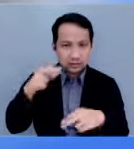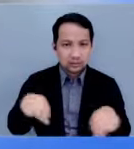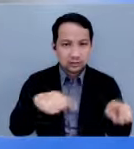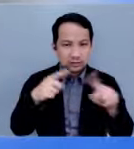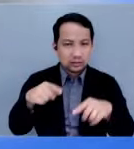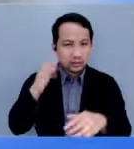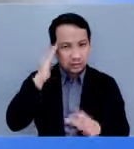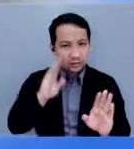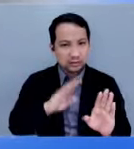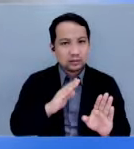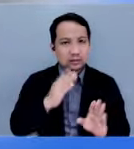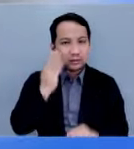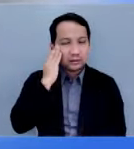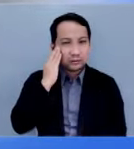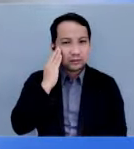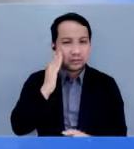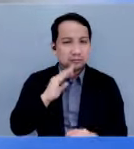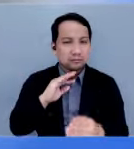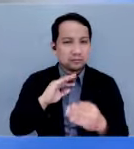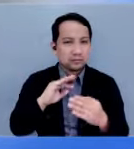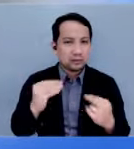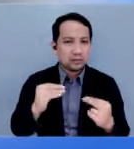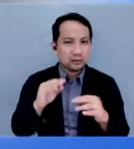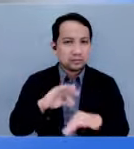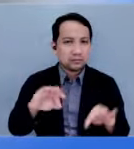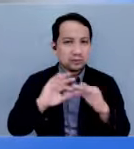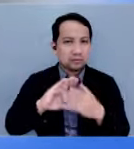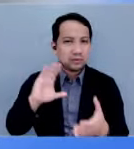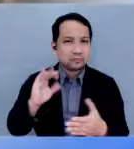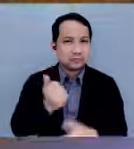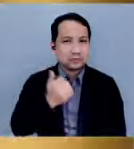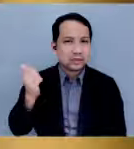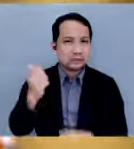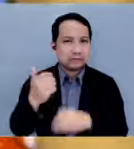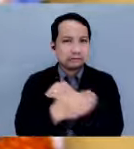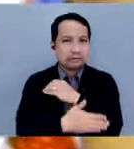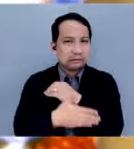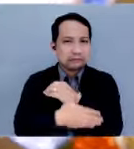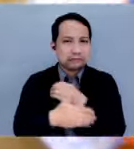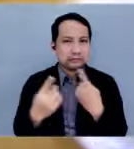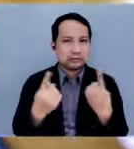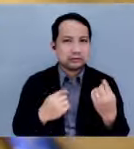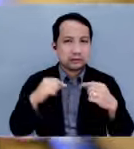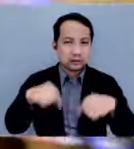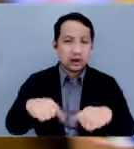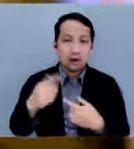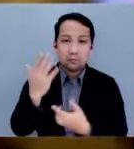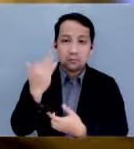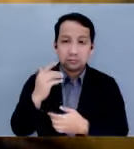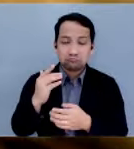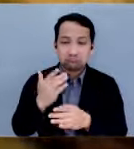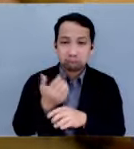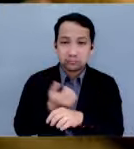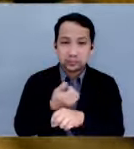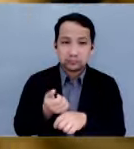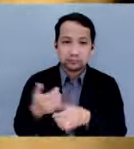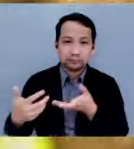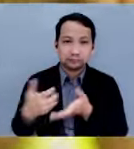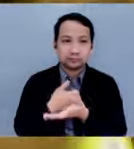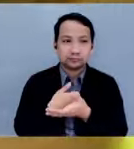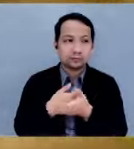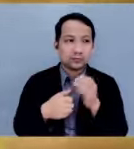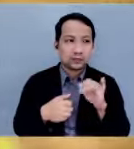ang kanyang kalagayan. Pero mahal ito at sa ibang bansa pa ginagawa. Sa kabila ng hirap, patuloy na nangangarap para kay Itoy